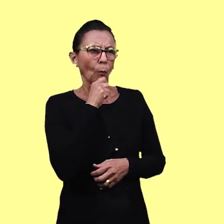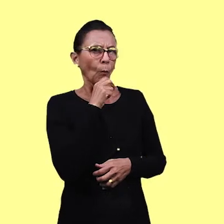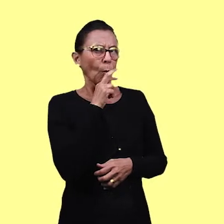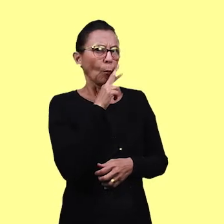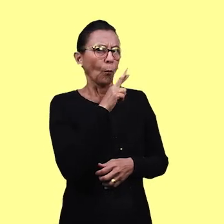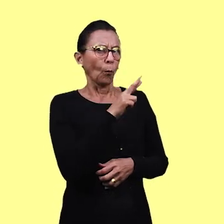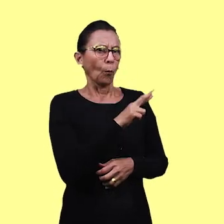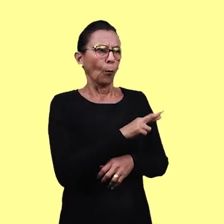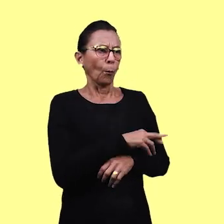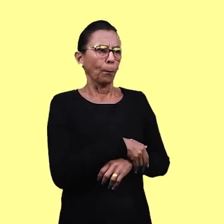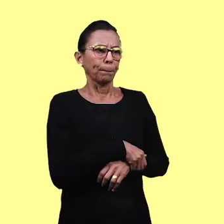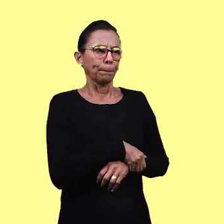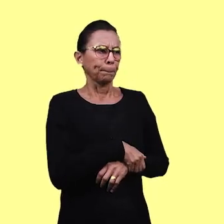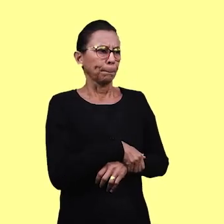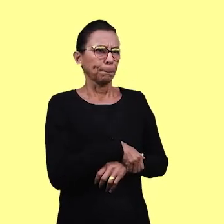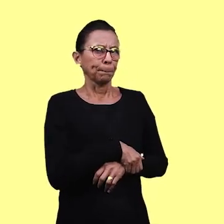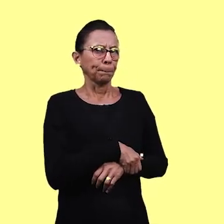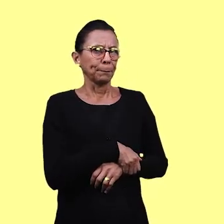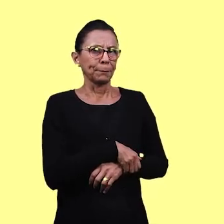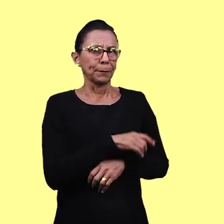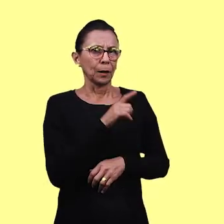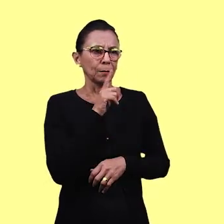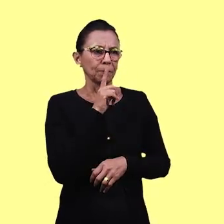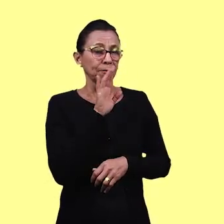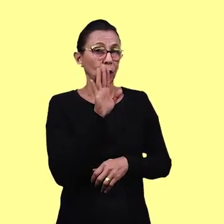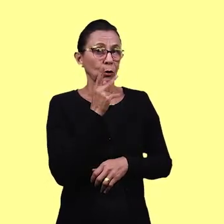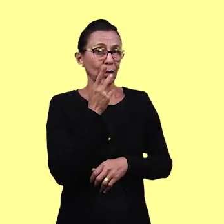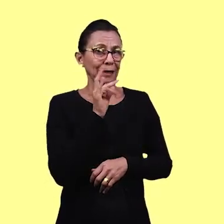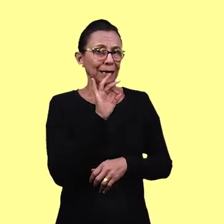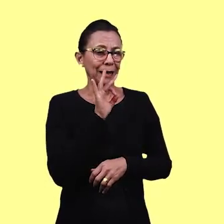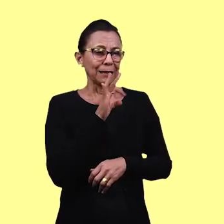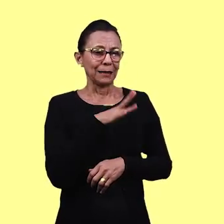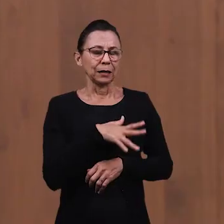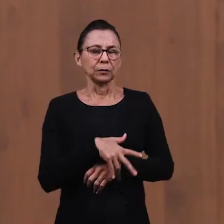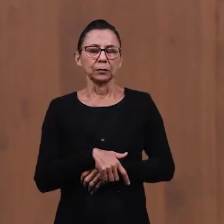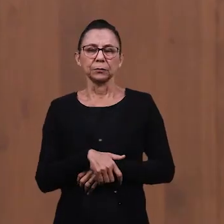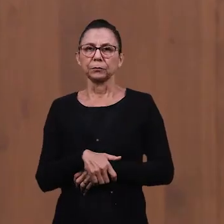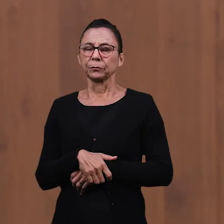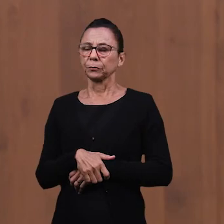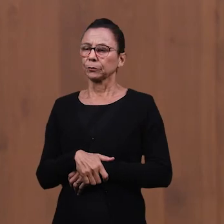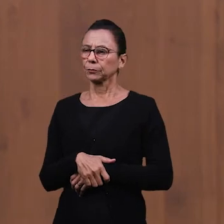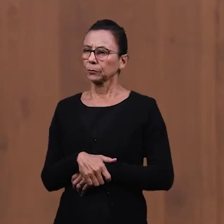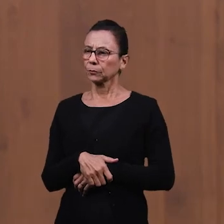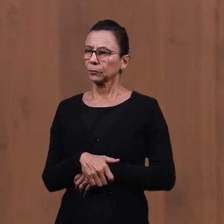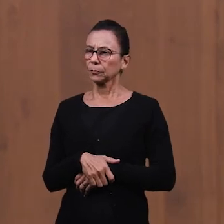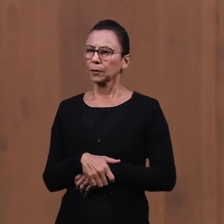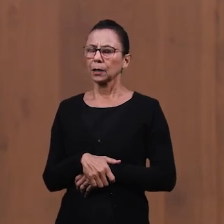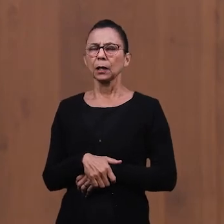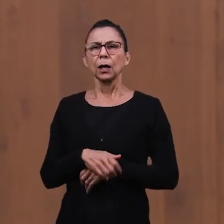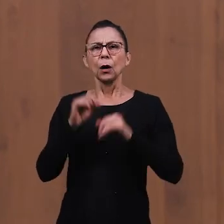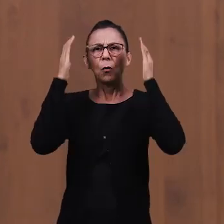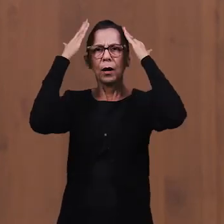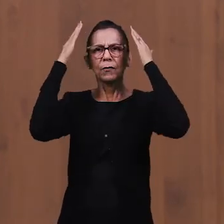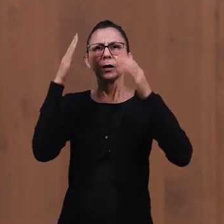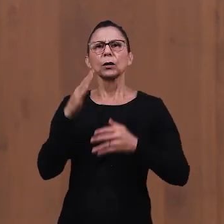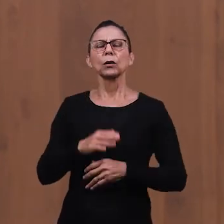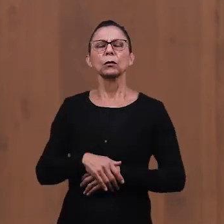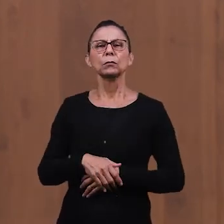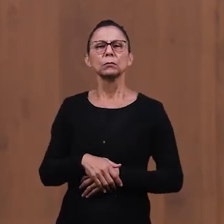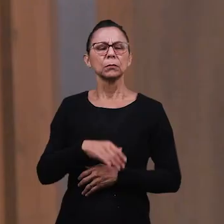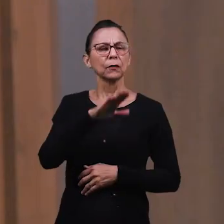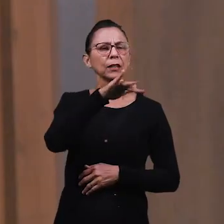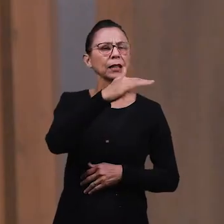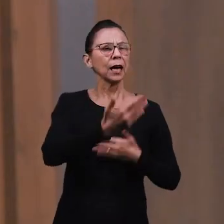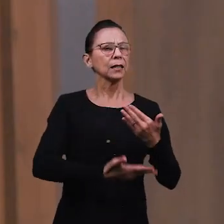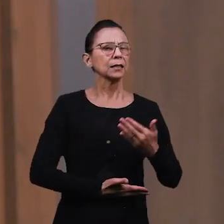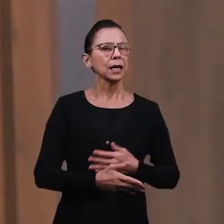Il a été muet. Mais il était nécessaire de porter les habits. Le roi a dit à ses serviteurs de